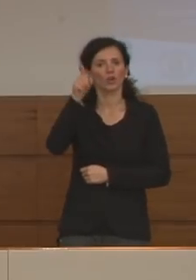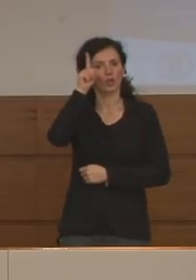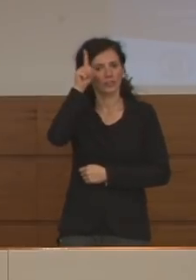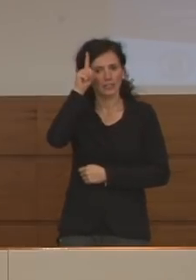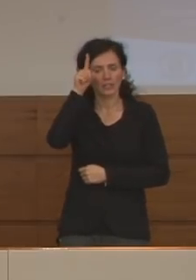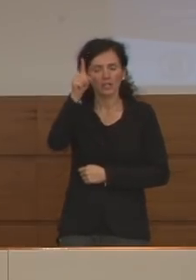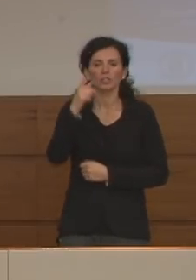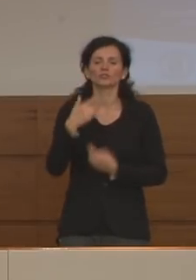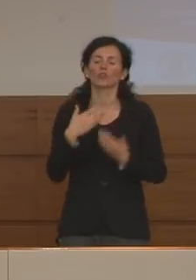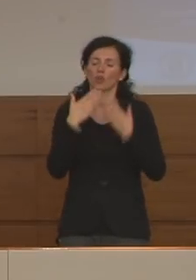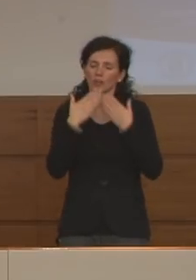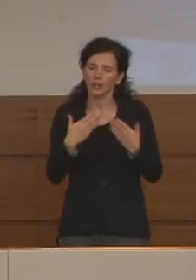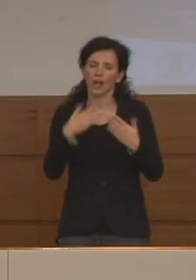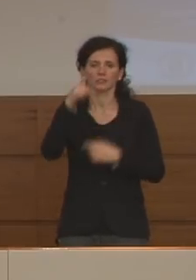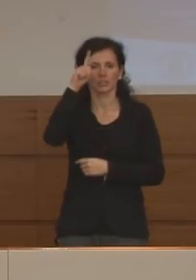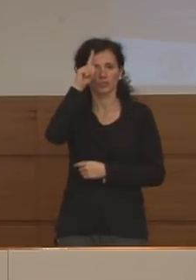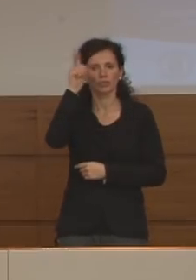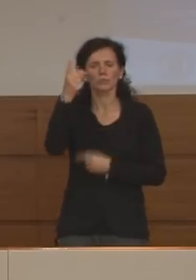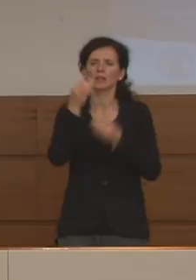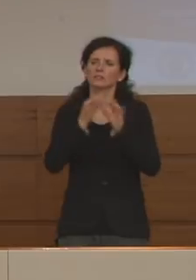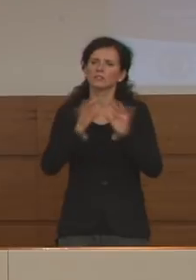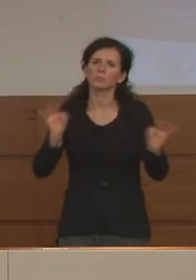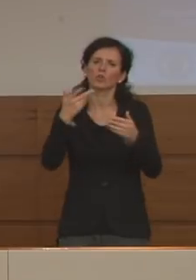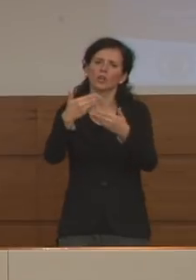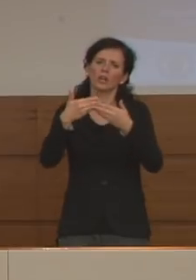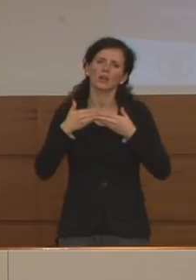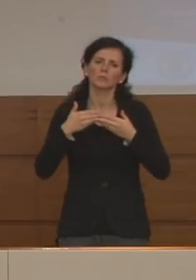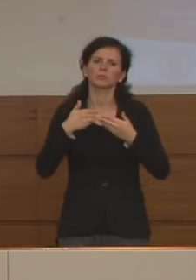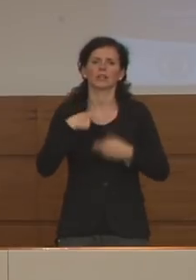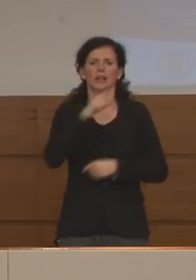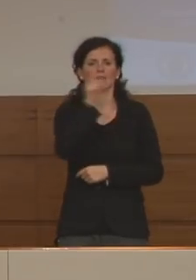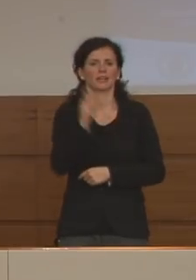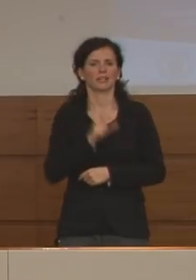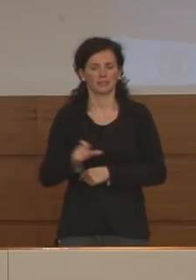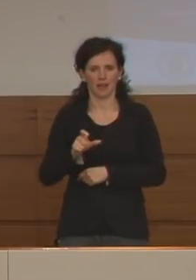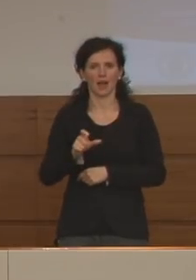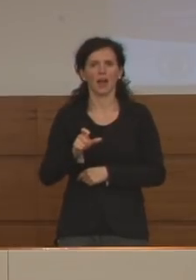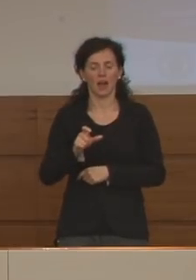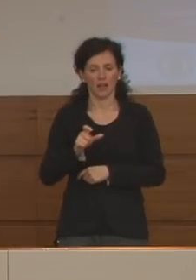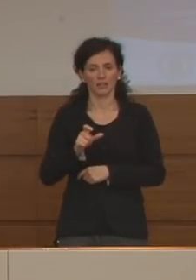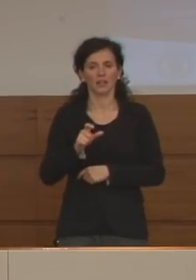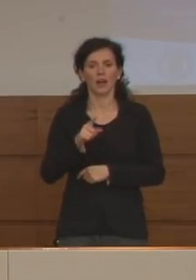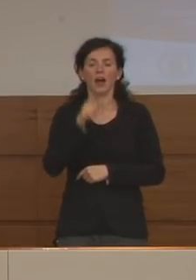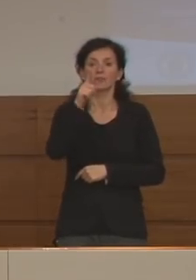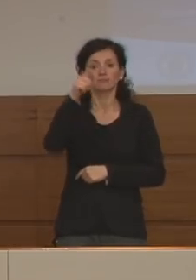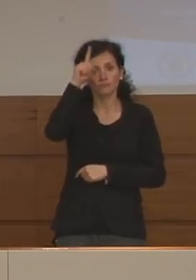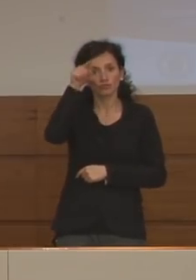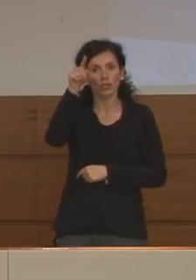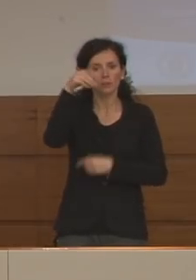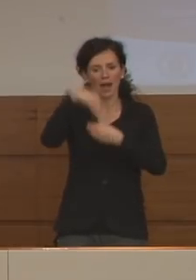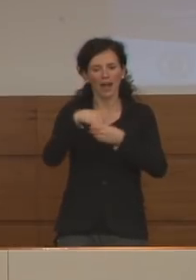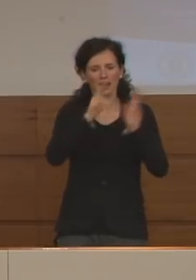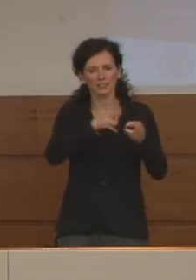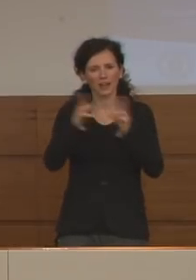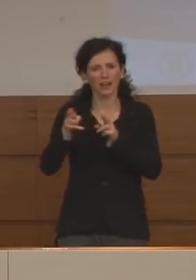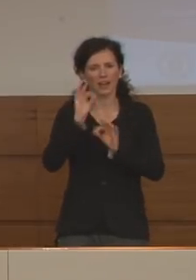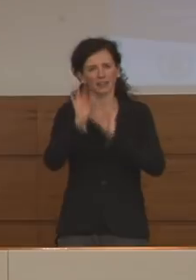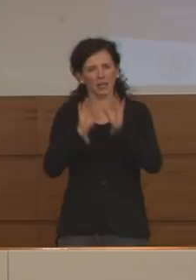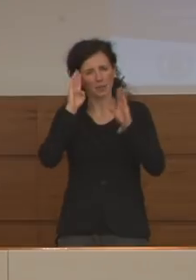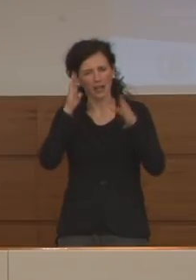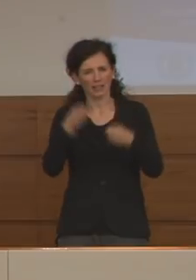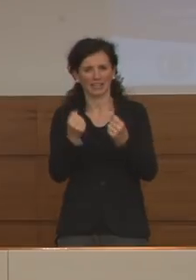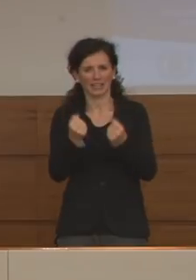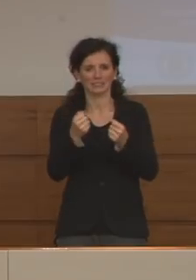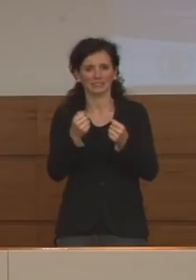per aver messo a disposizione del nostro paese posti letto nei reparti di terapia intensiva posti